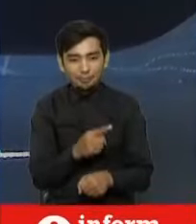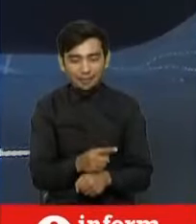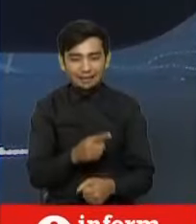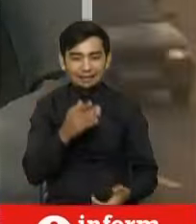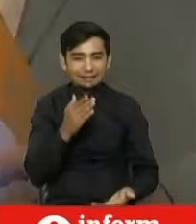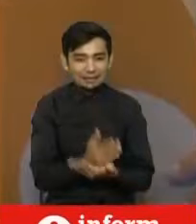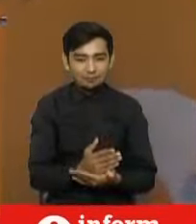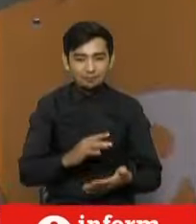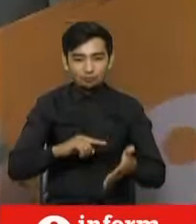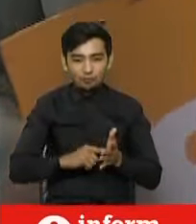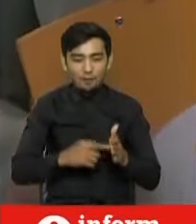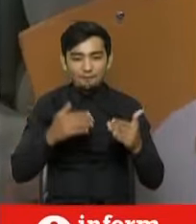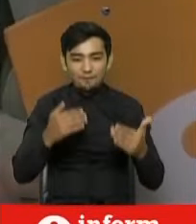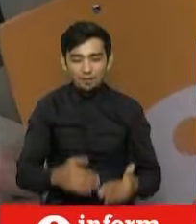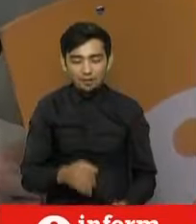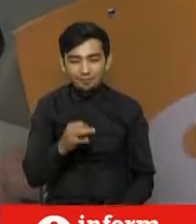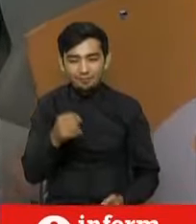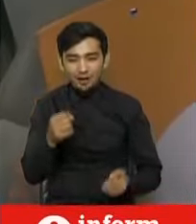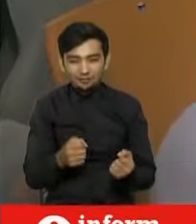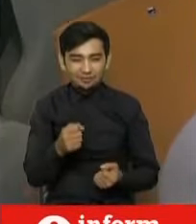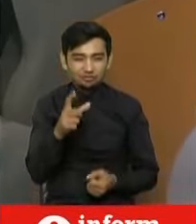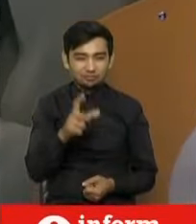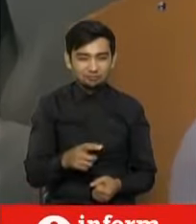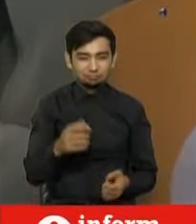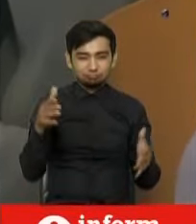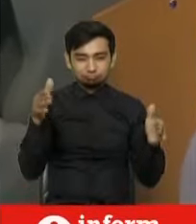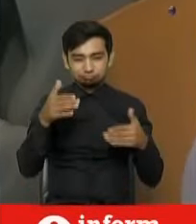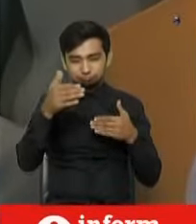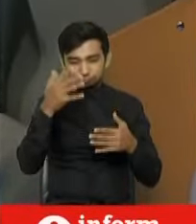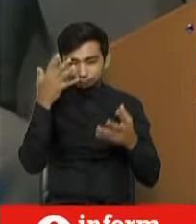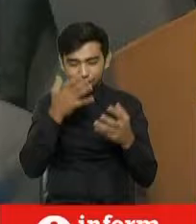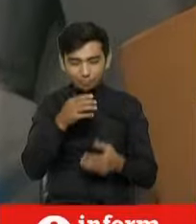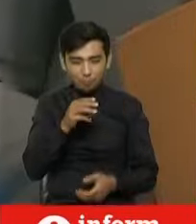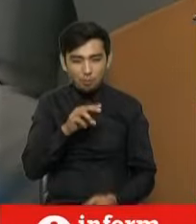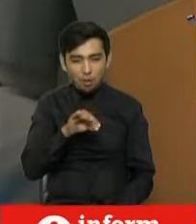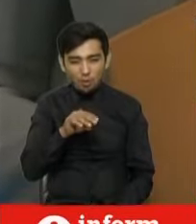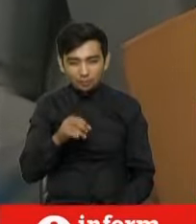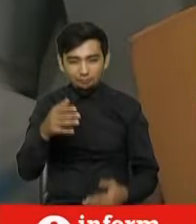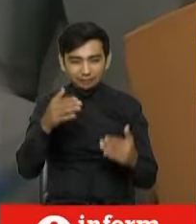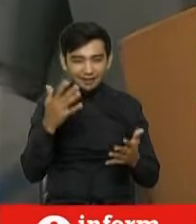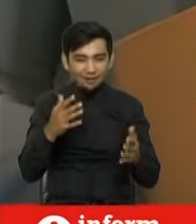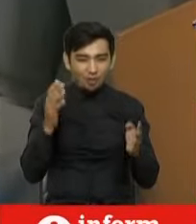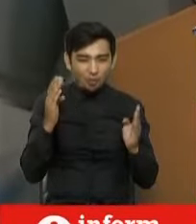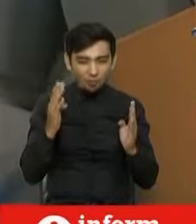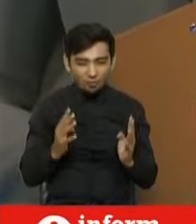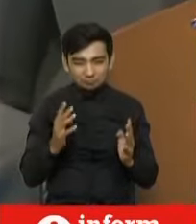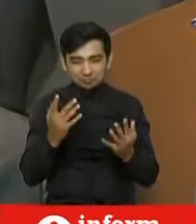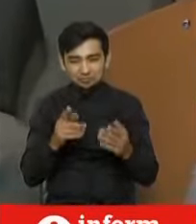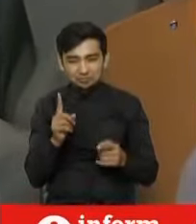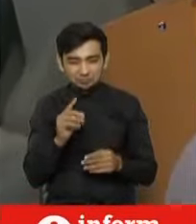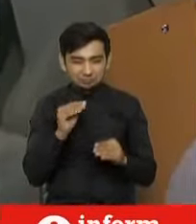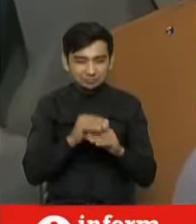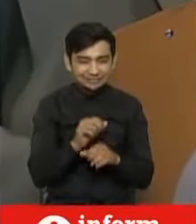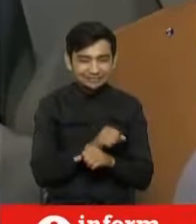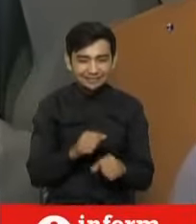айтты. Яғни көлікке жүргізушінің көру мүмкіндігін шектейтін пленкалар, перделер, жапсырмалардың орнатылуына